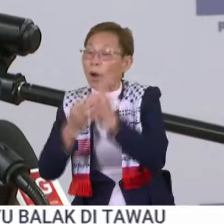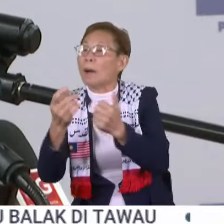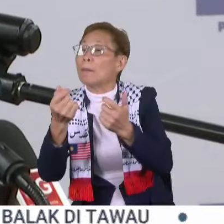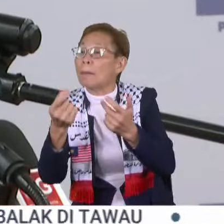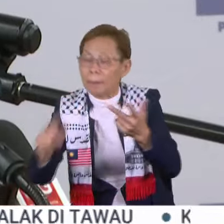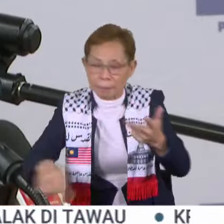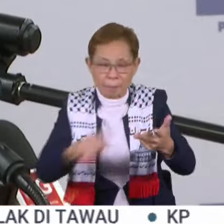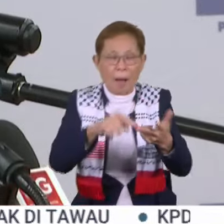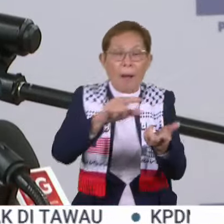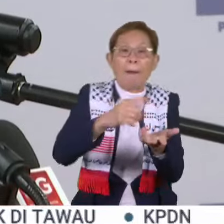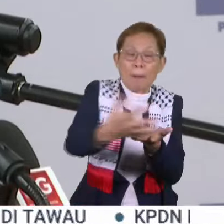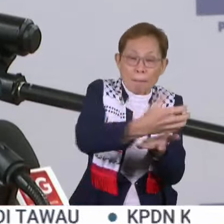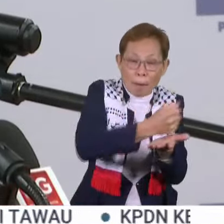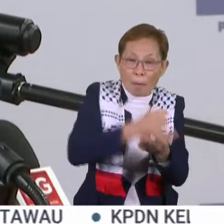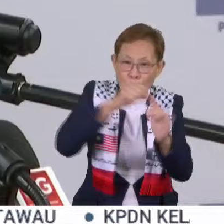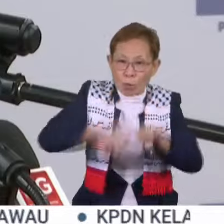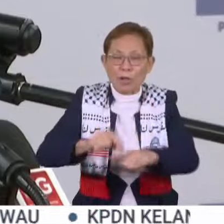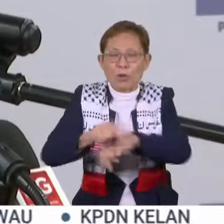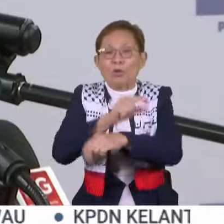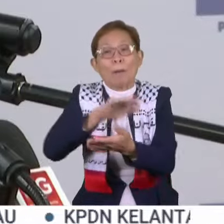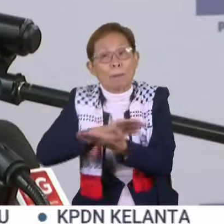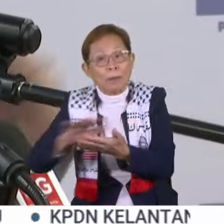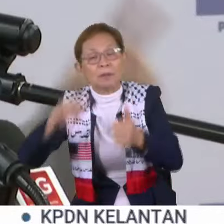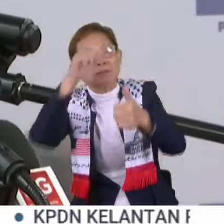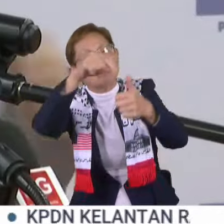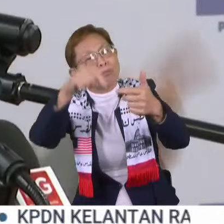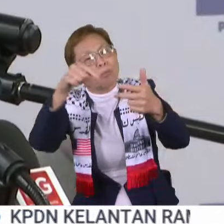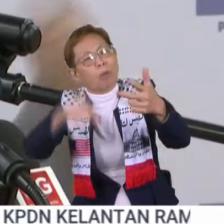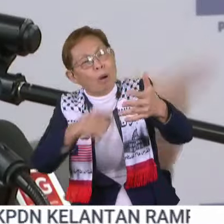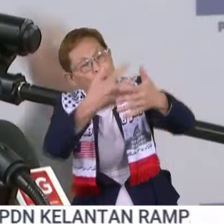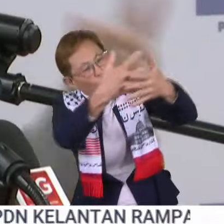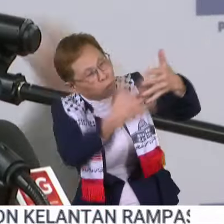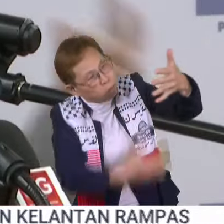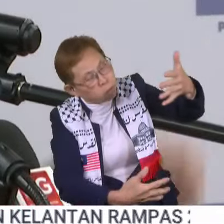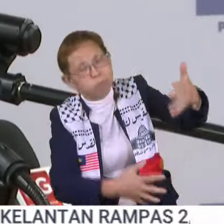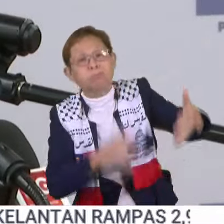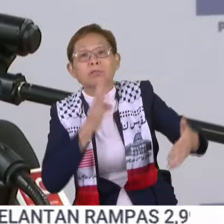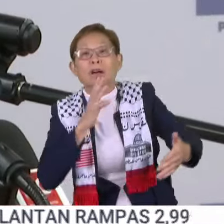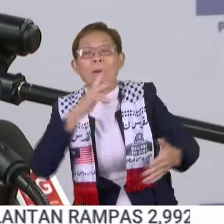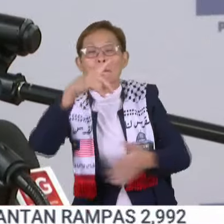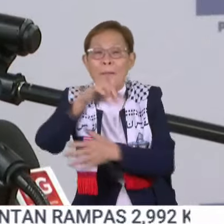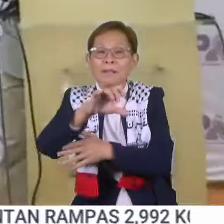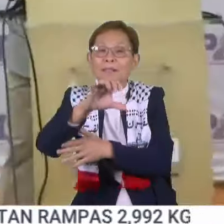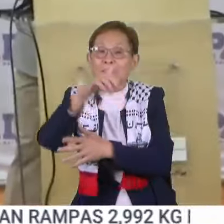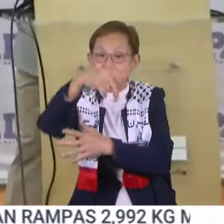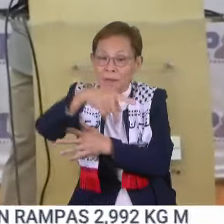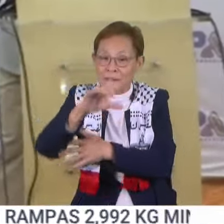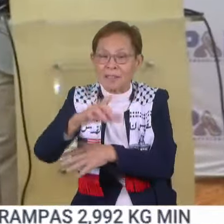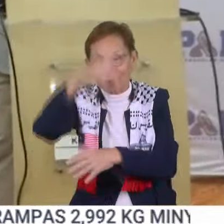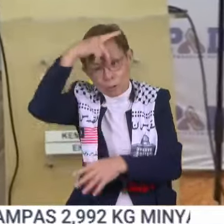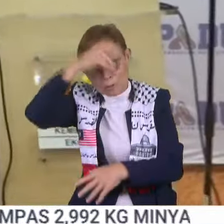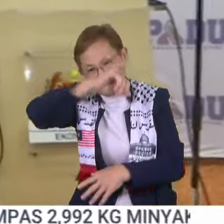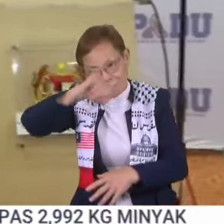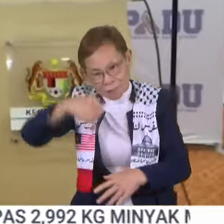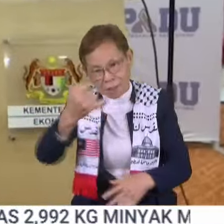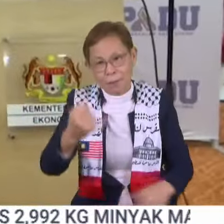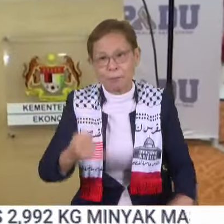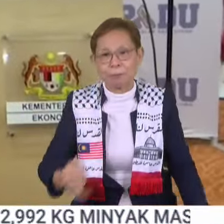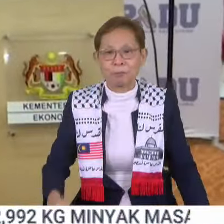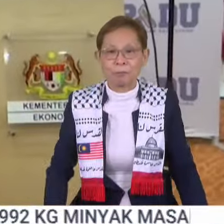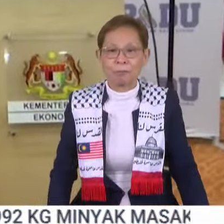berapa? Pendapatan boleh guna bersih dia berapa? Beliau bercakap dalam sidang media di Putrajaya.